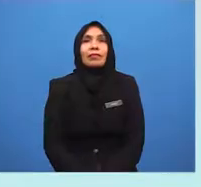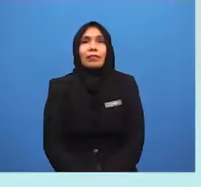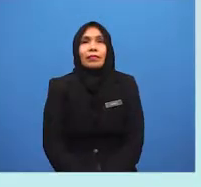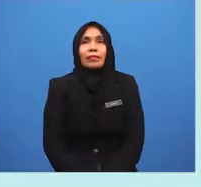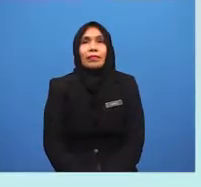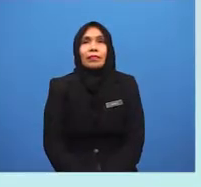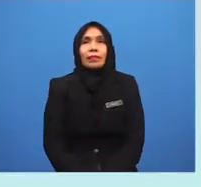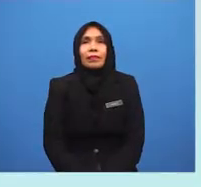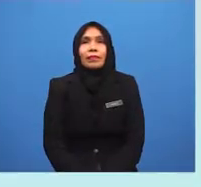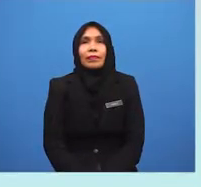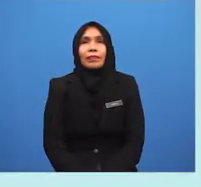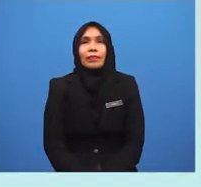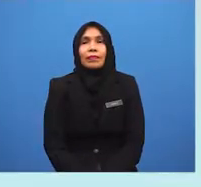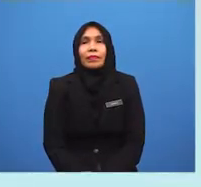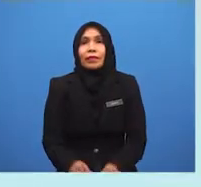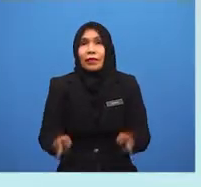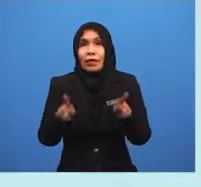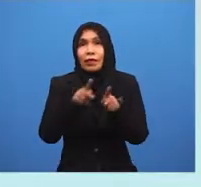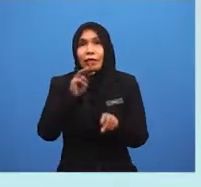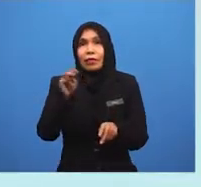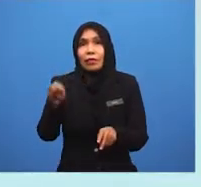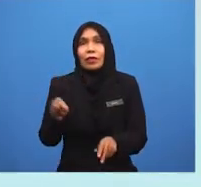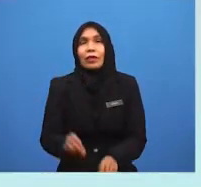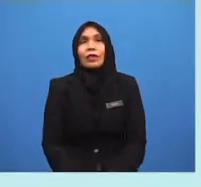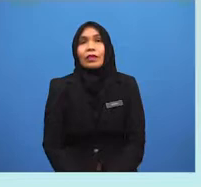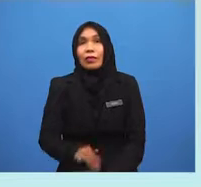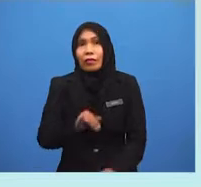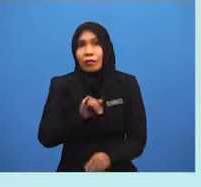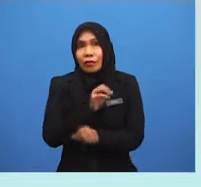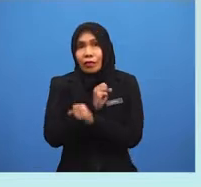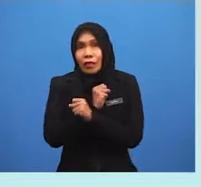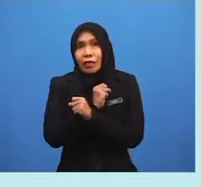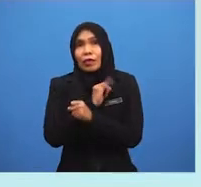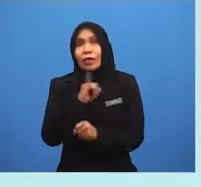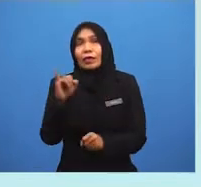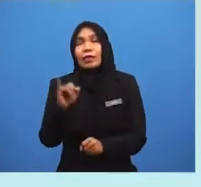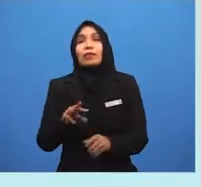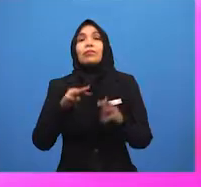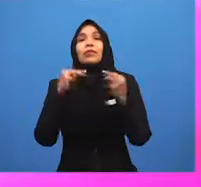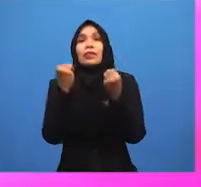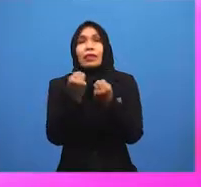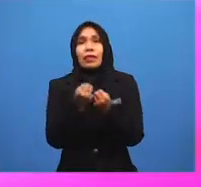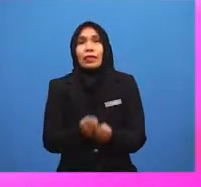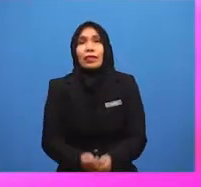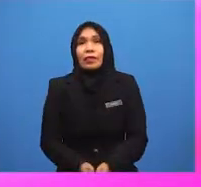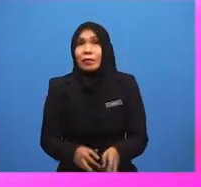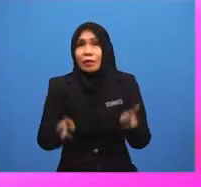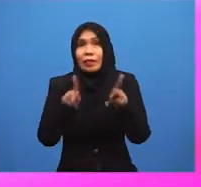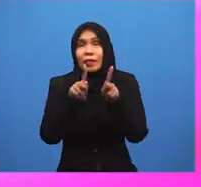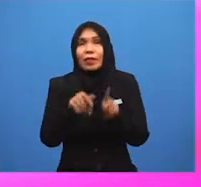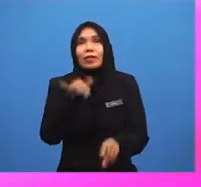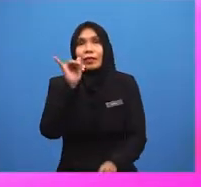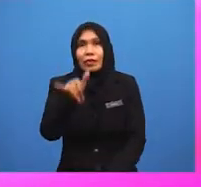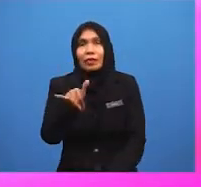ini. Pernahkah murid-murid menyayangi masyarakat setempat? Pernah?